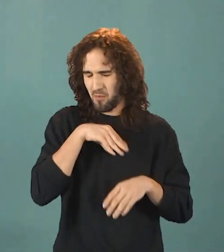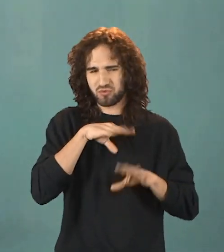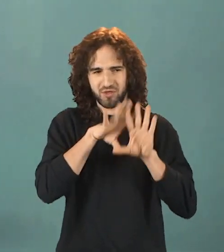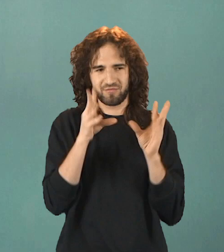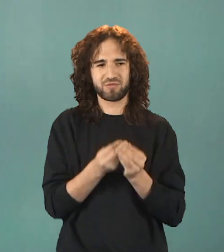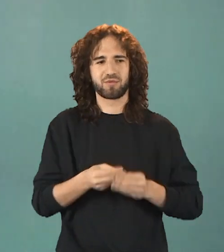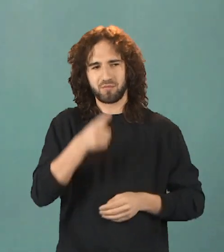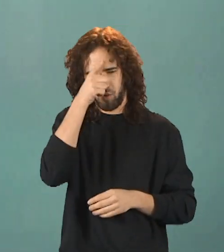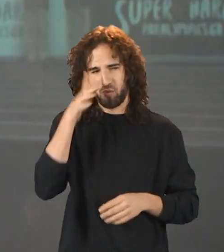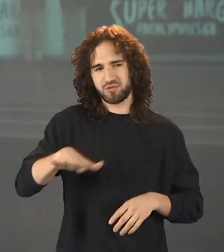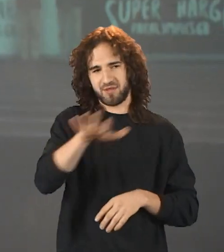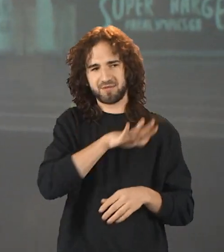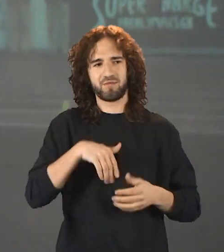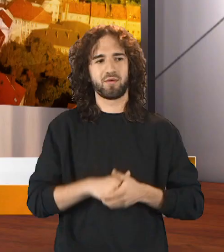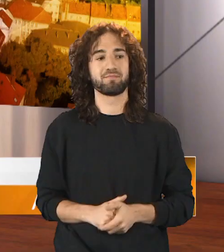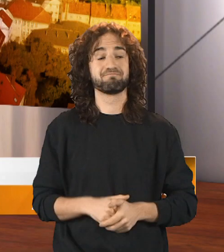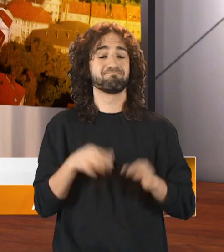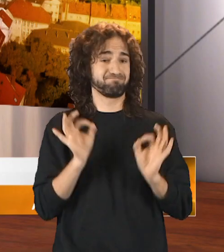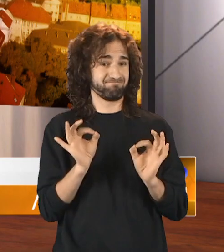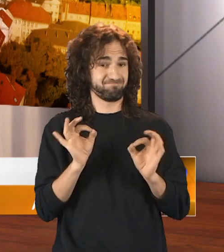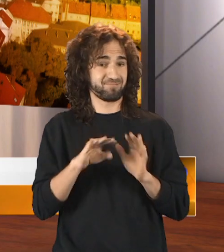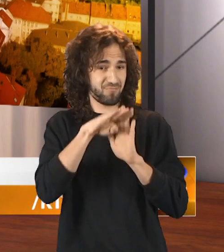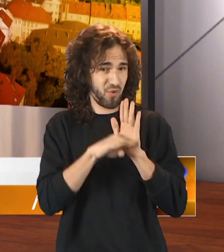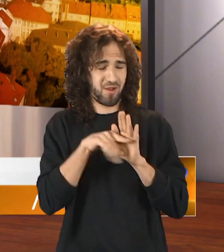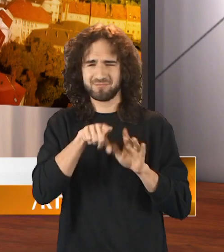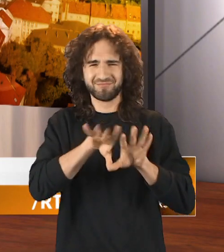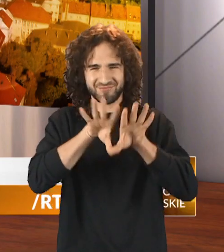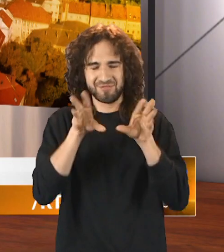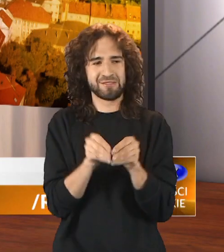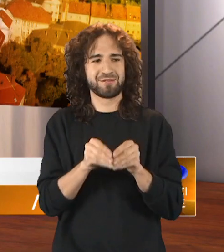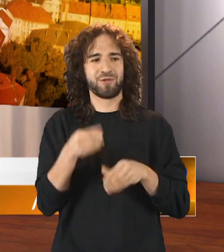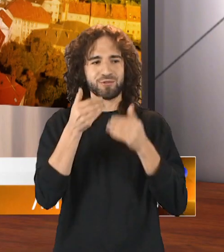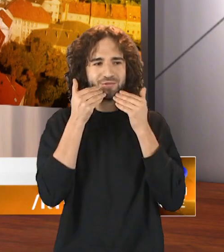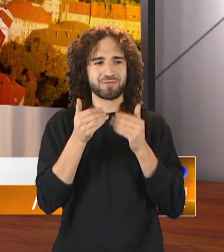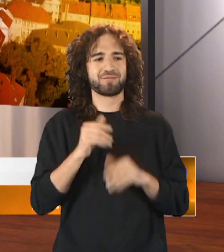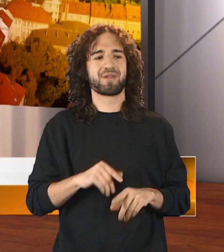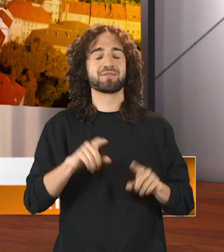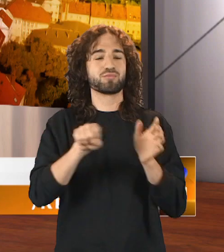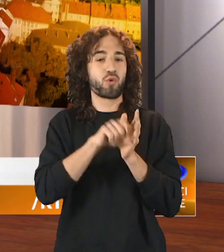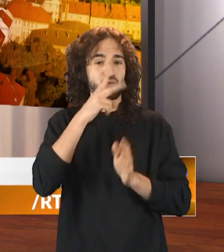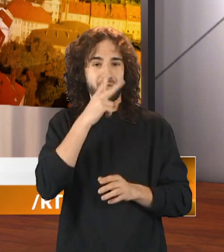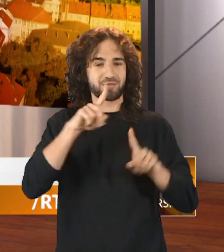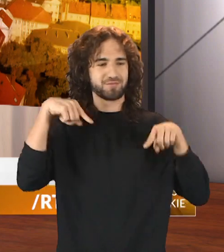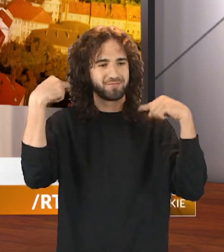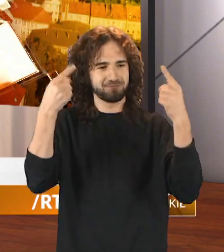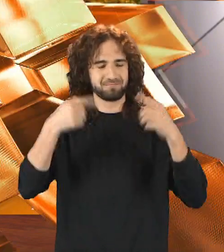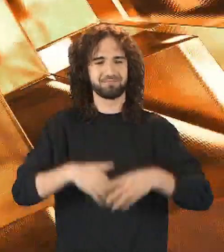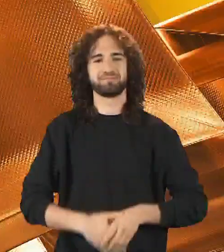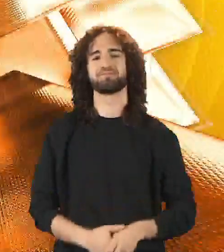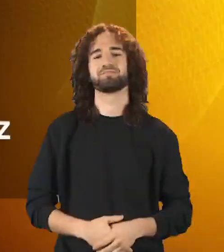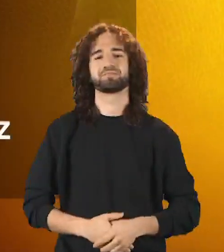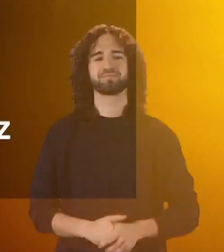w społeczeństwie. W dzisiejszym programie to już wszystko. Dziękuję Państwu za uwagę. Do zobaczenia.